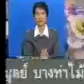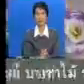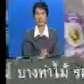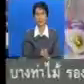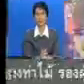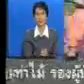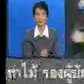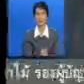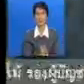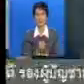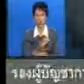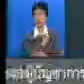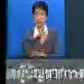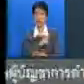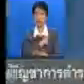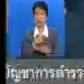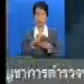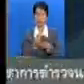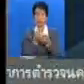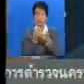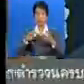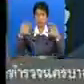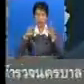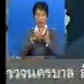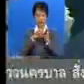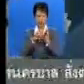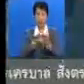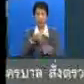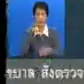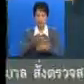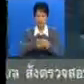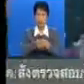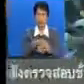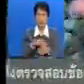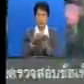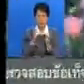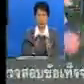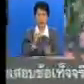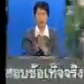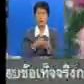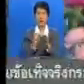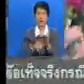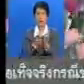เป็นกำลังใจให้กับรัฐบาลดำเนินการแก้ไขและปราบปรามการละเมิดทรัพย์สินทางปัญญาต่อไป